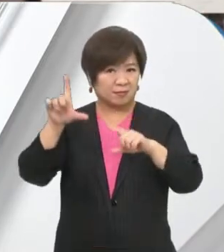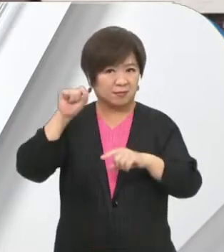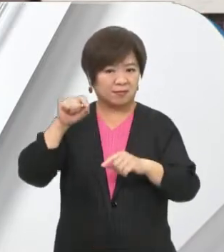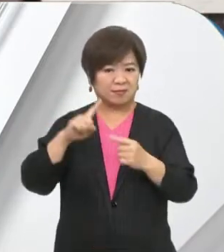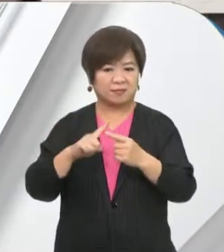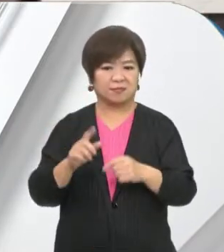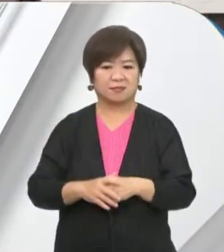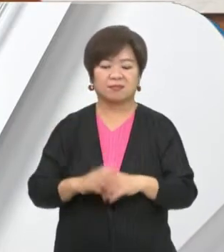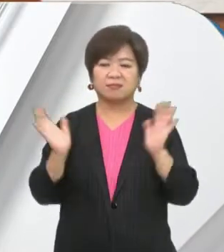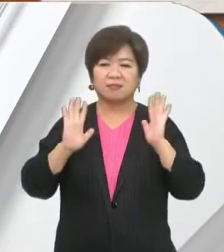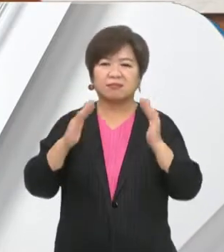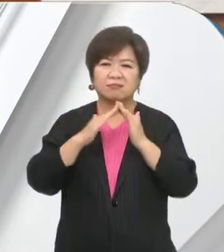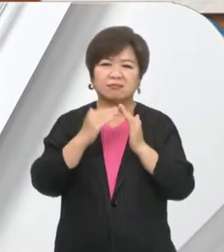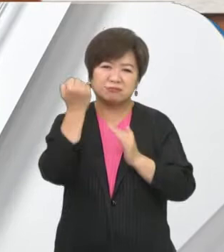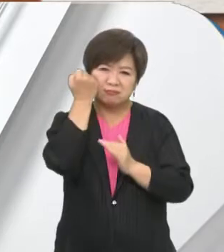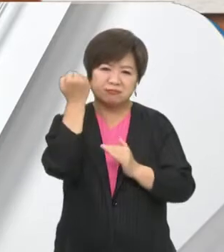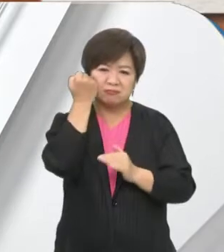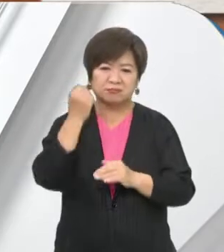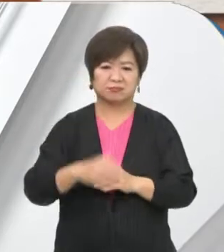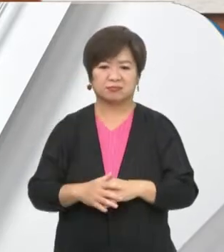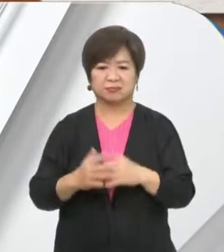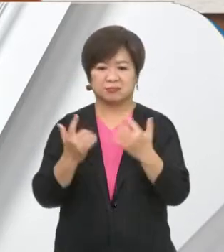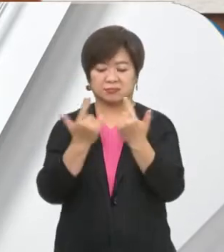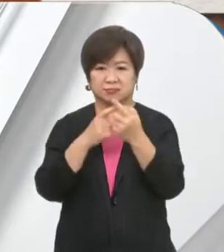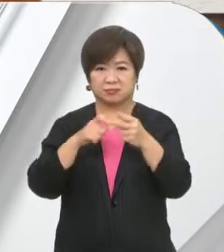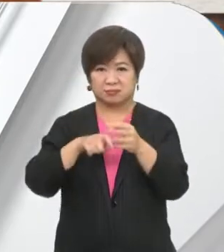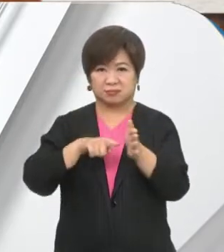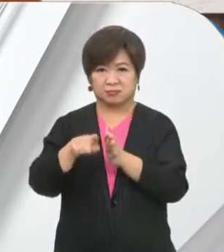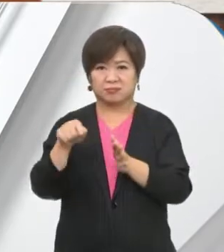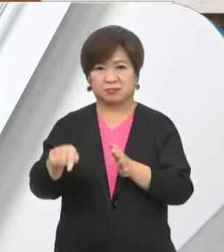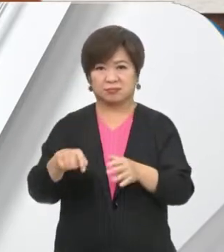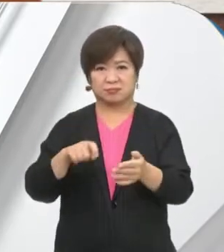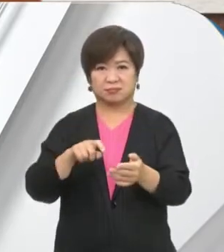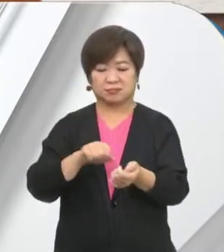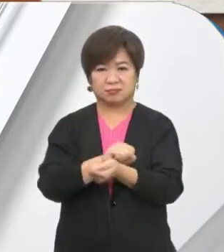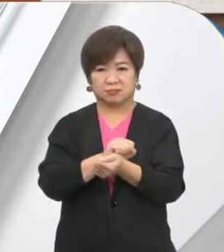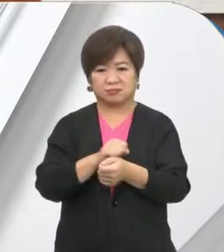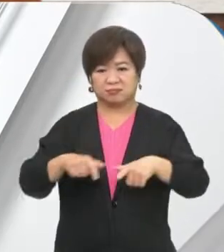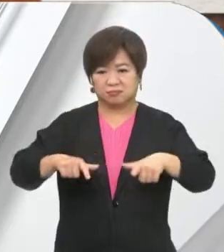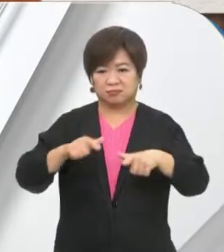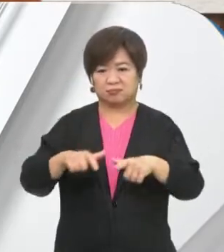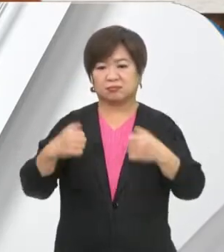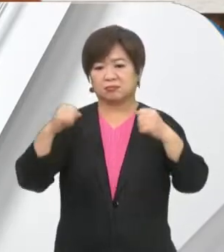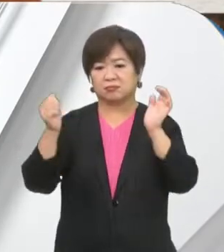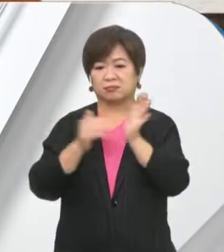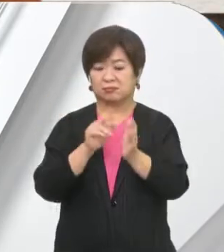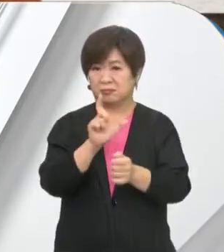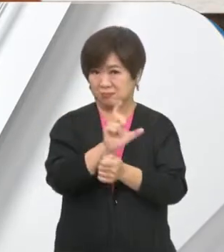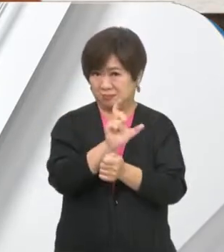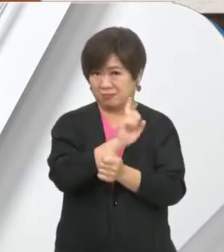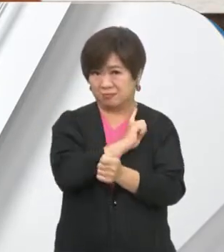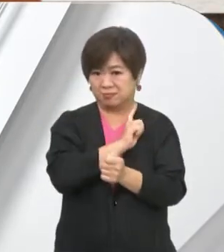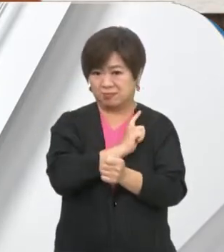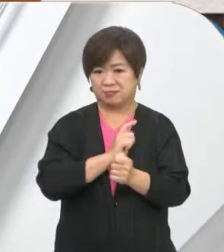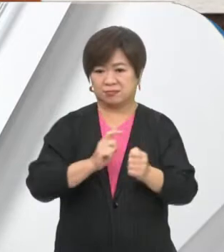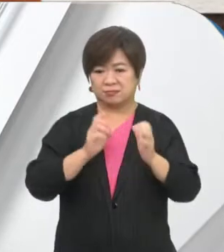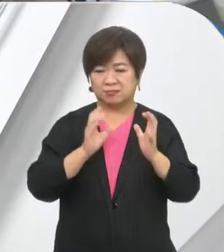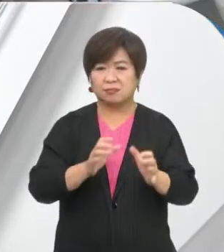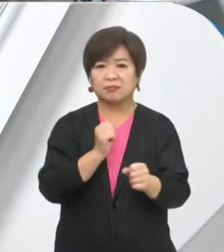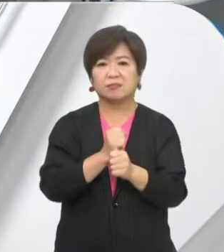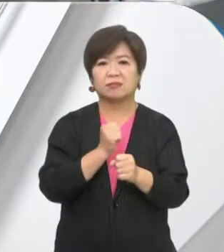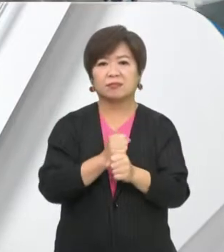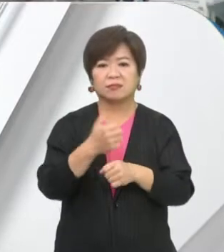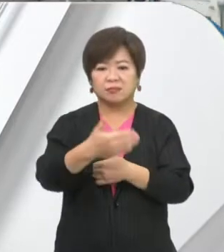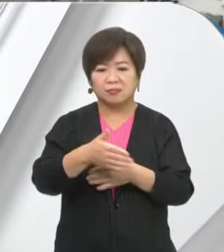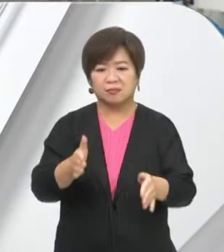身不卡卡苦。台北工专木工科从业了后，对基层做起事。民国60年，先在七家街事务所，